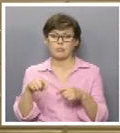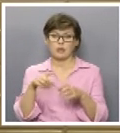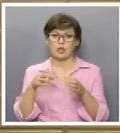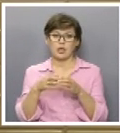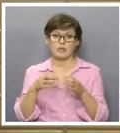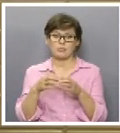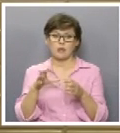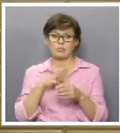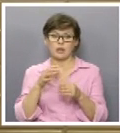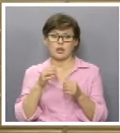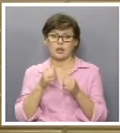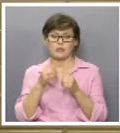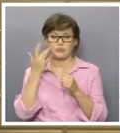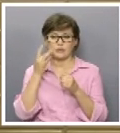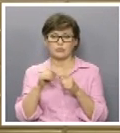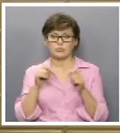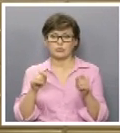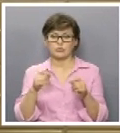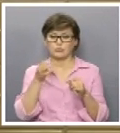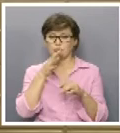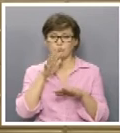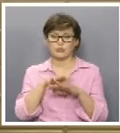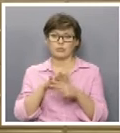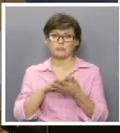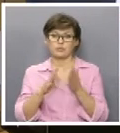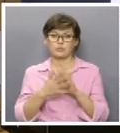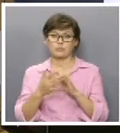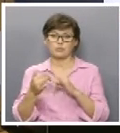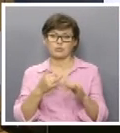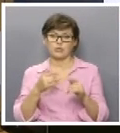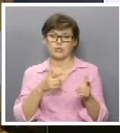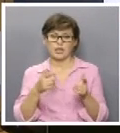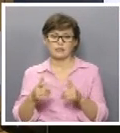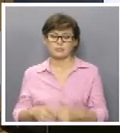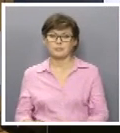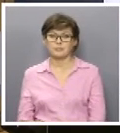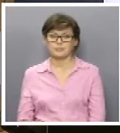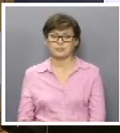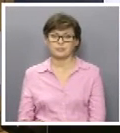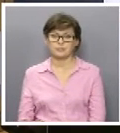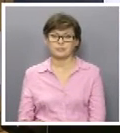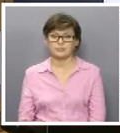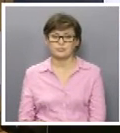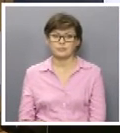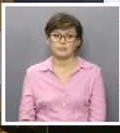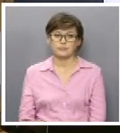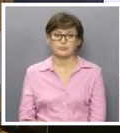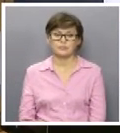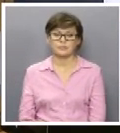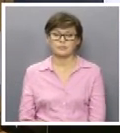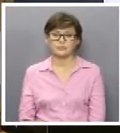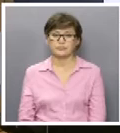корпорациясы әрдайым ашық, кез келген банкпен келіссөздер жүргізуге дайын. Ал жалпы газ бағасы қалай болмақ алдағы